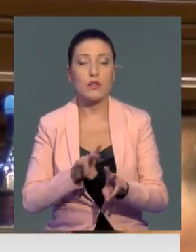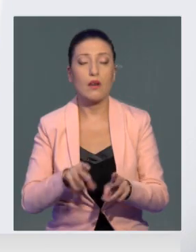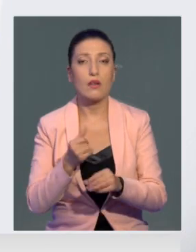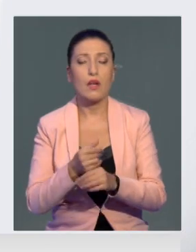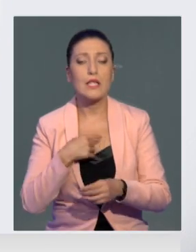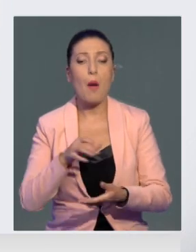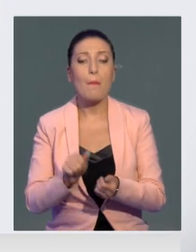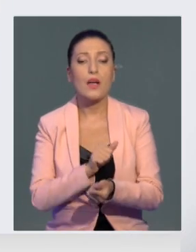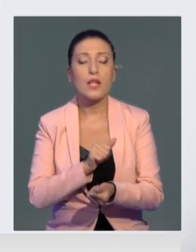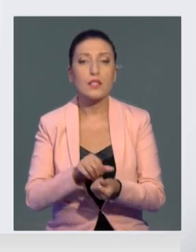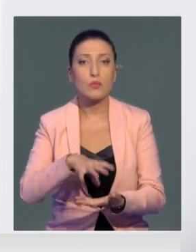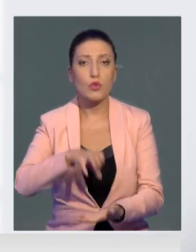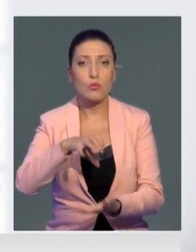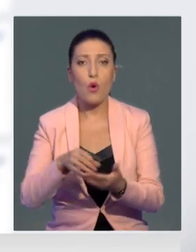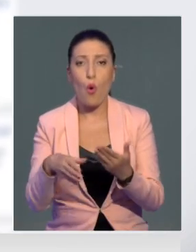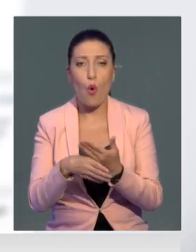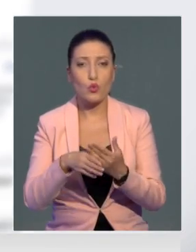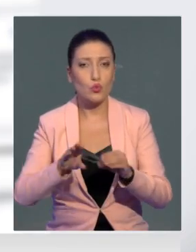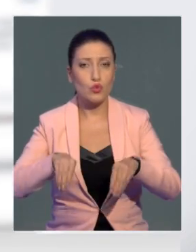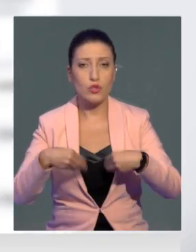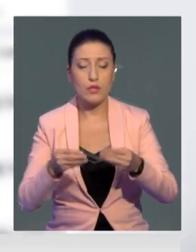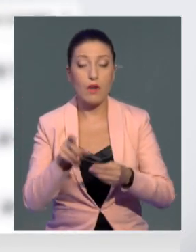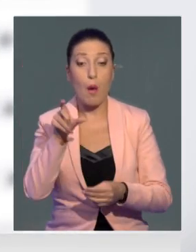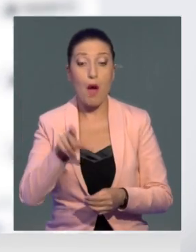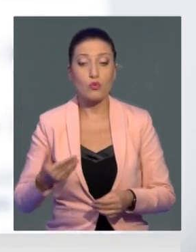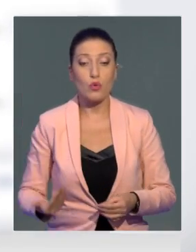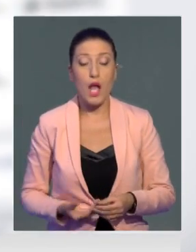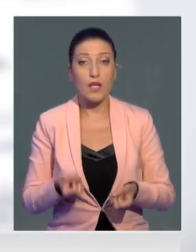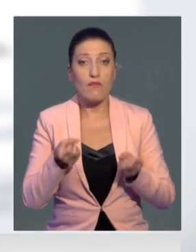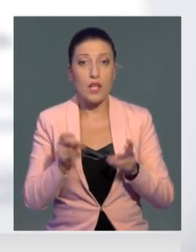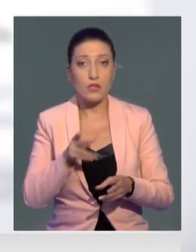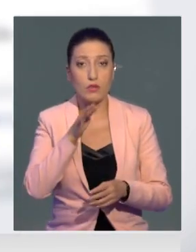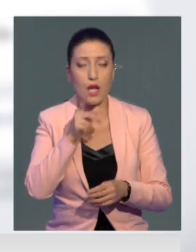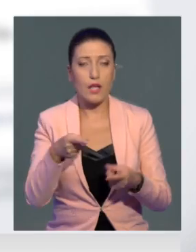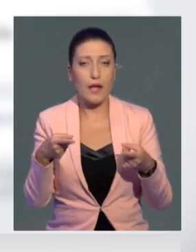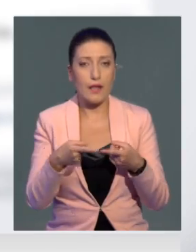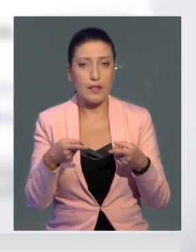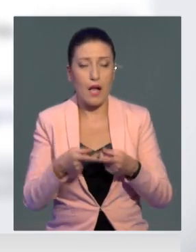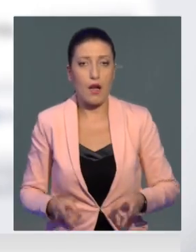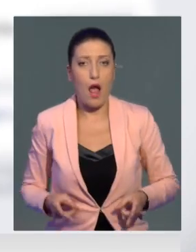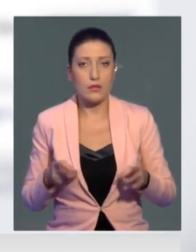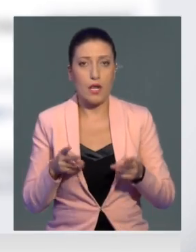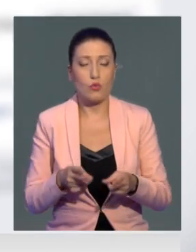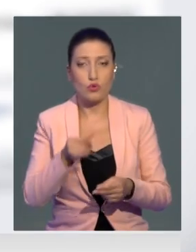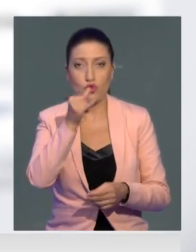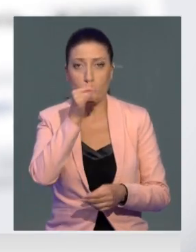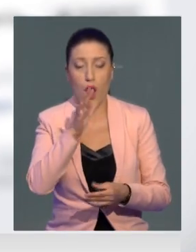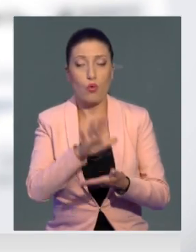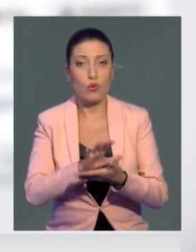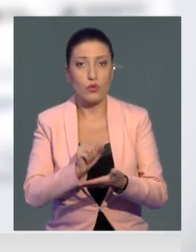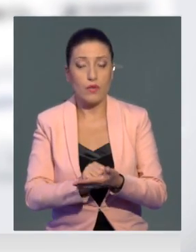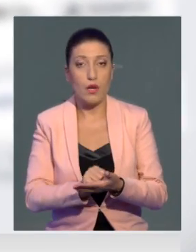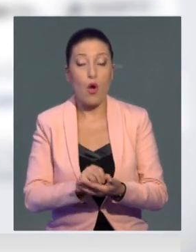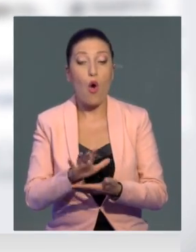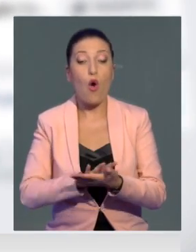փաստաթղթերի պատճենով օգնություն չի ցուցաբերվել մարդու կյանքին վտանգ սպառնալու դեպքում, դա քրեական հանցագործություն չի կարող համարվել։ Հոդվածի